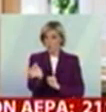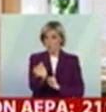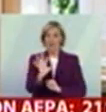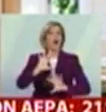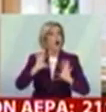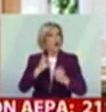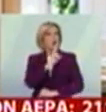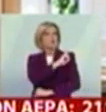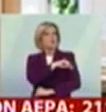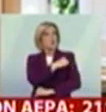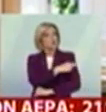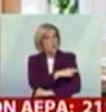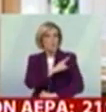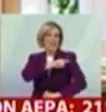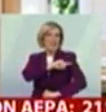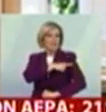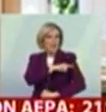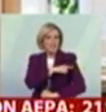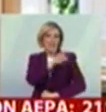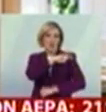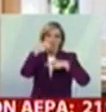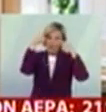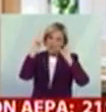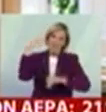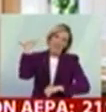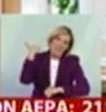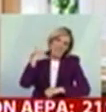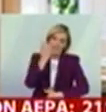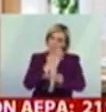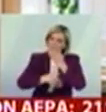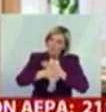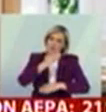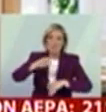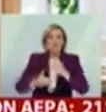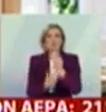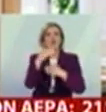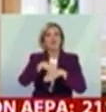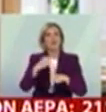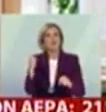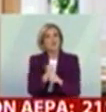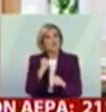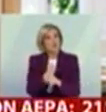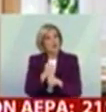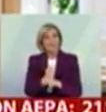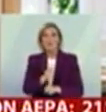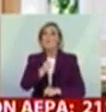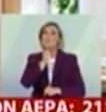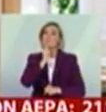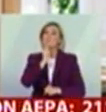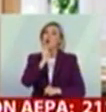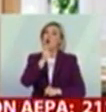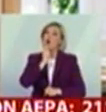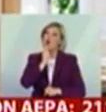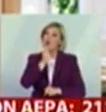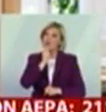πάντα. Μάλιστα. Να σηκωθεί να φύγει. Άλλωστε υπάρχει φήμη ότι θα διοριστεί στο ΝΑΤΟ. Είναι τόσο υποχρεωμένοι οι φίλοι